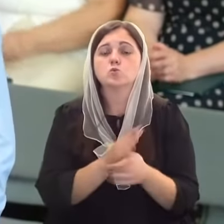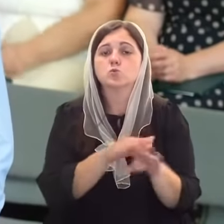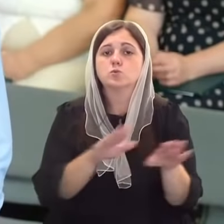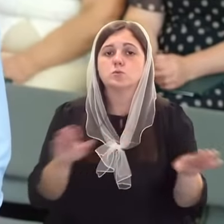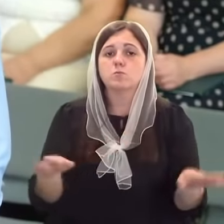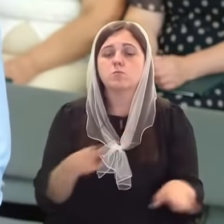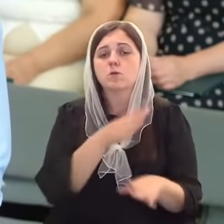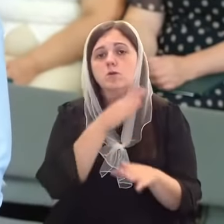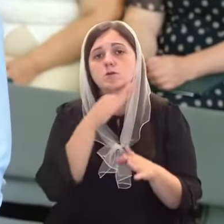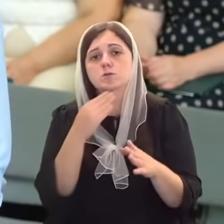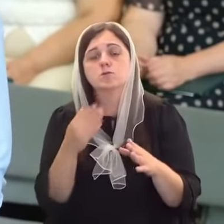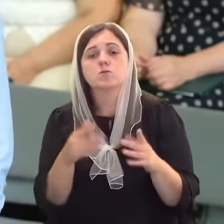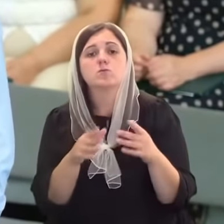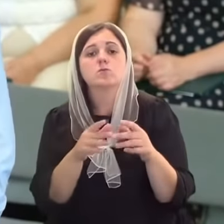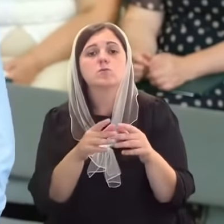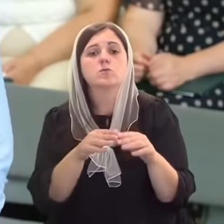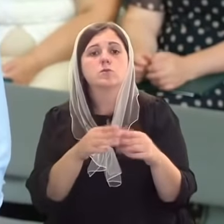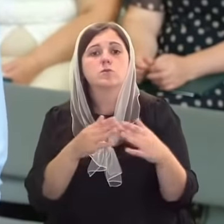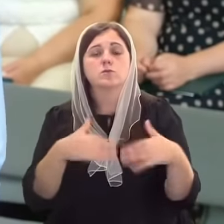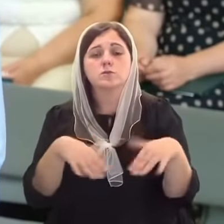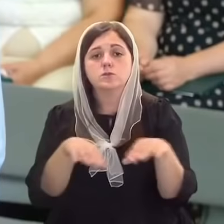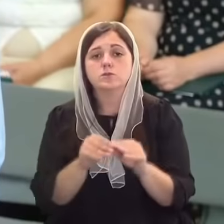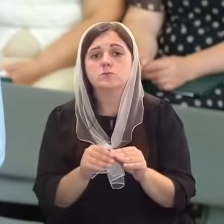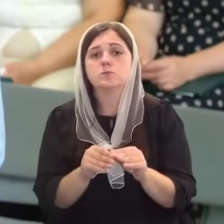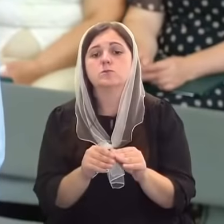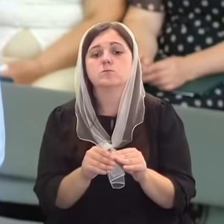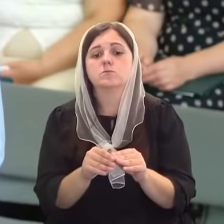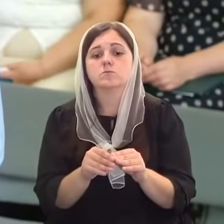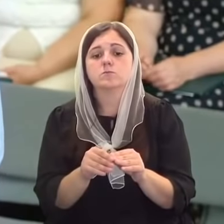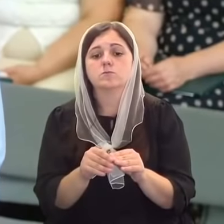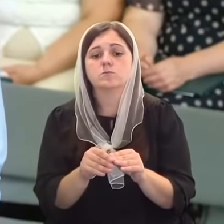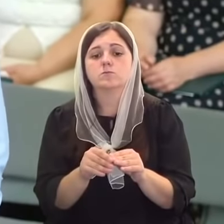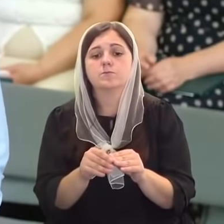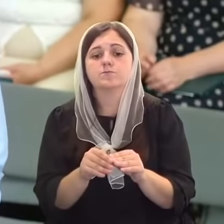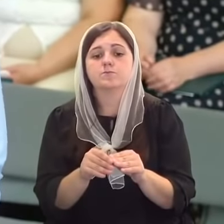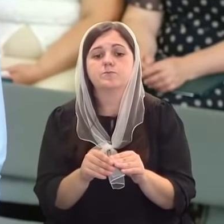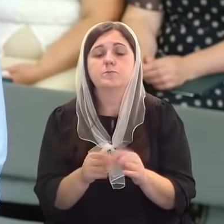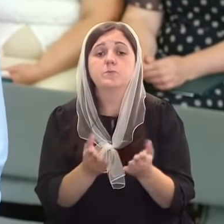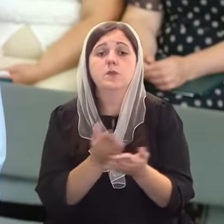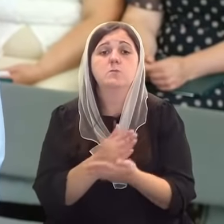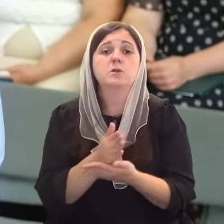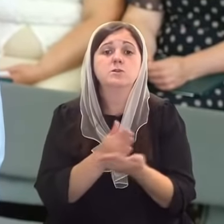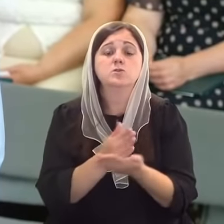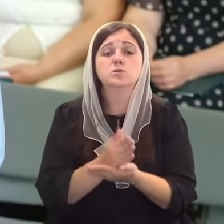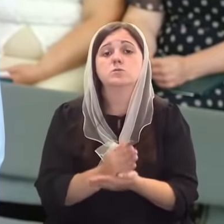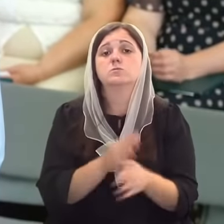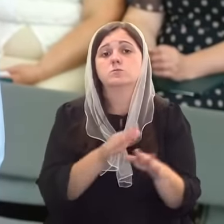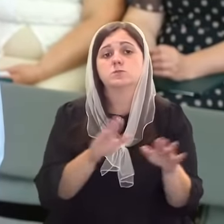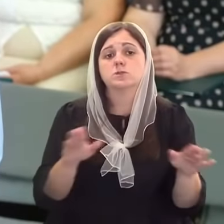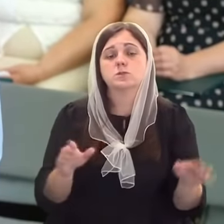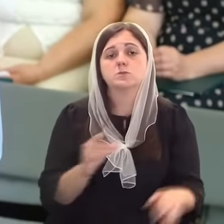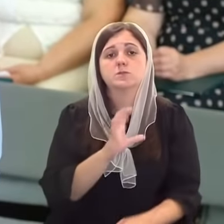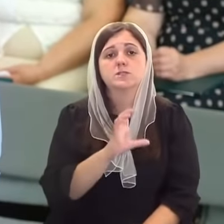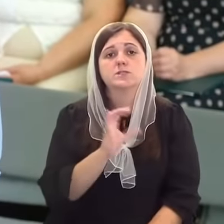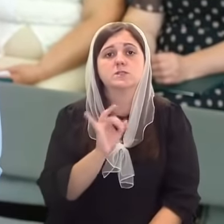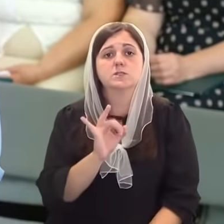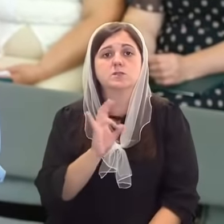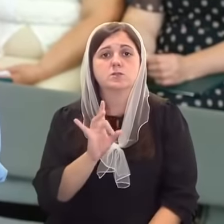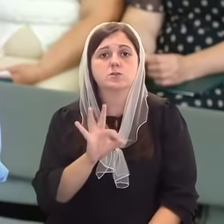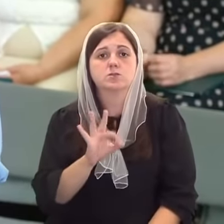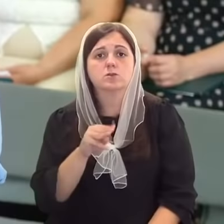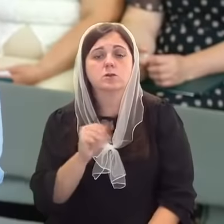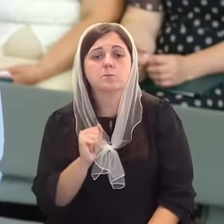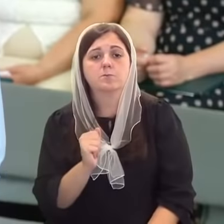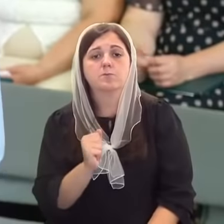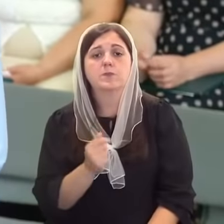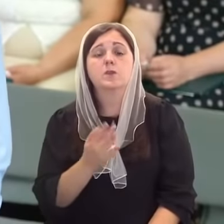в многодетных семьях, малообеспеченным семьям. Мы служим детям-сиротам. И в моем сердце